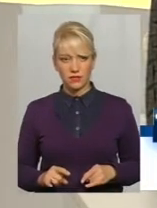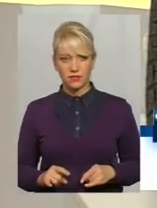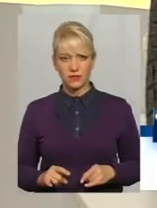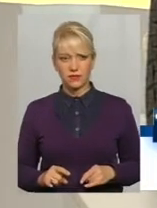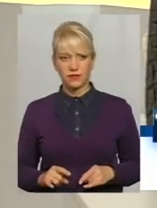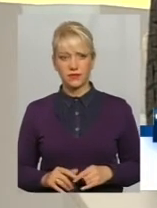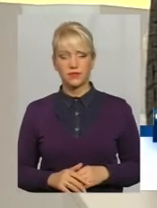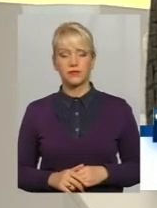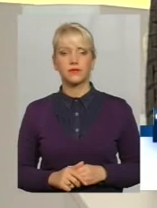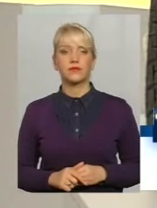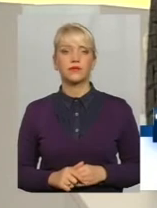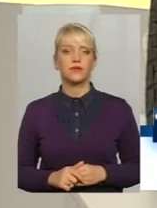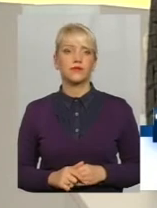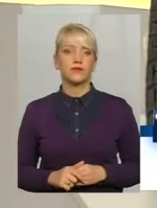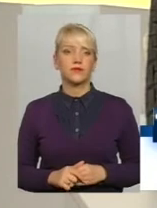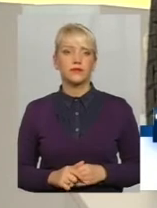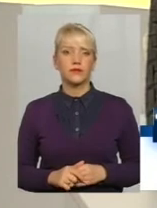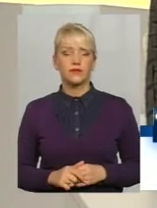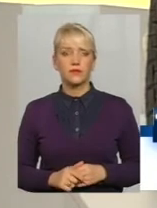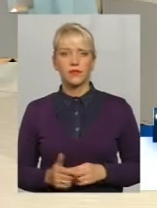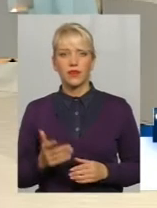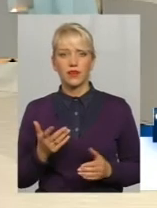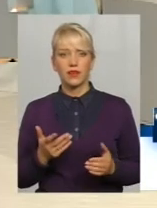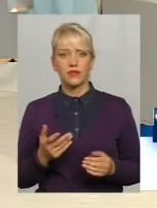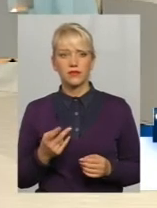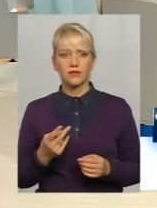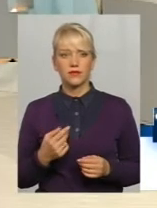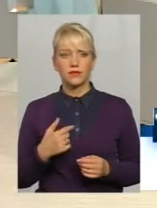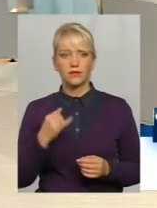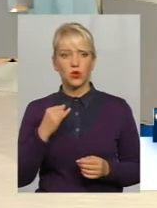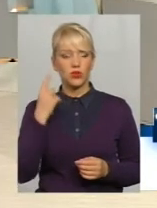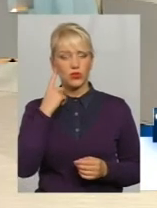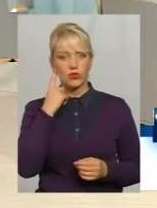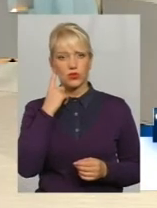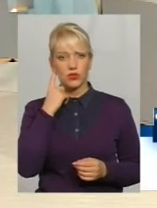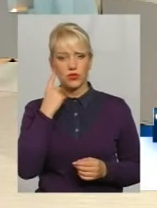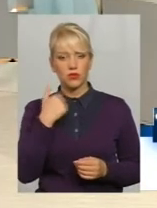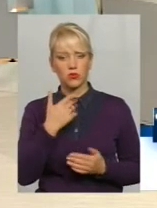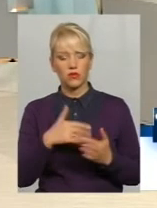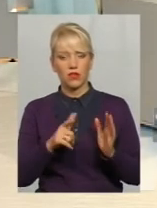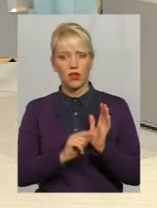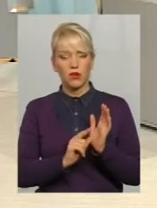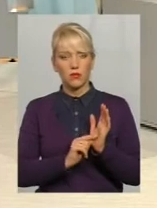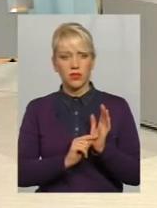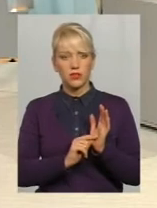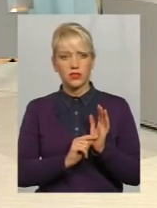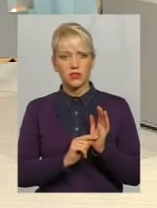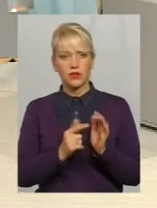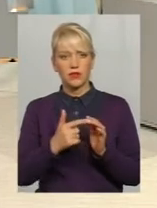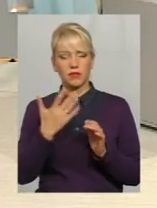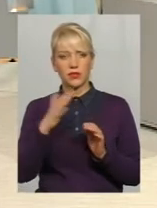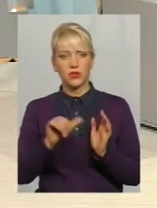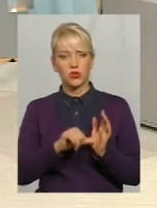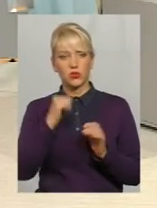28 листопада. В 14-му році я пішов 28 листопада на пенсію. А передо мною, які були з 54-го